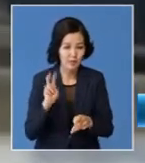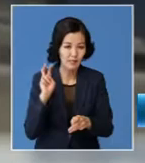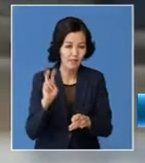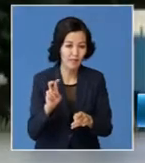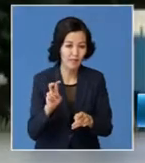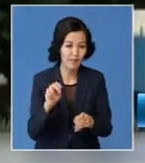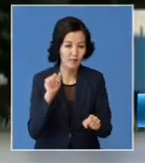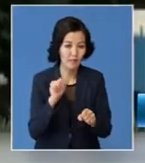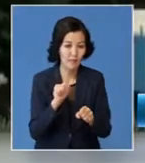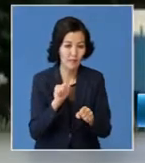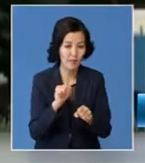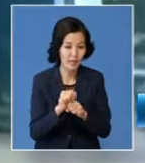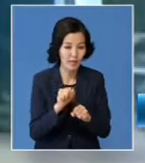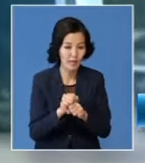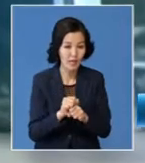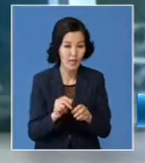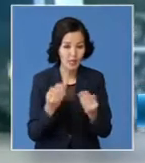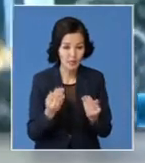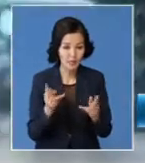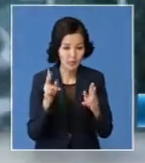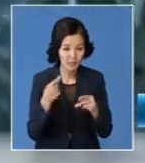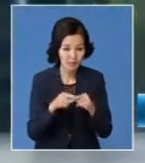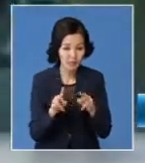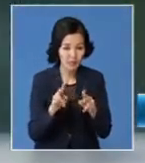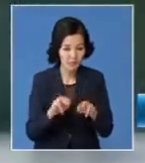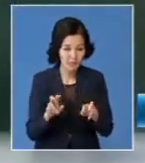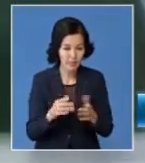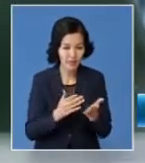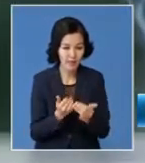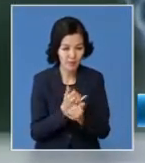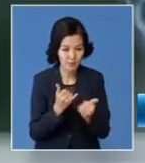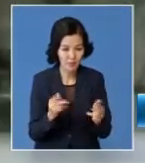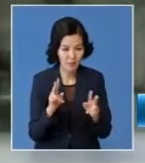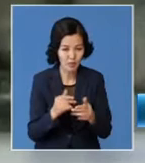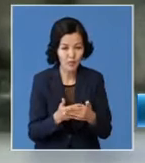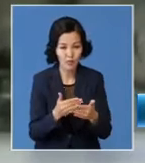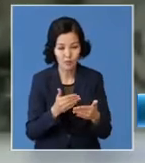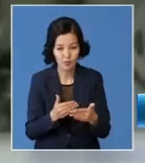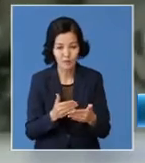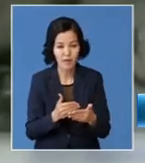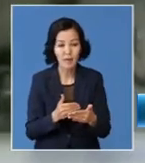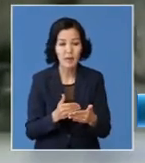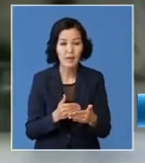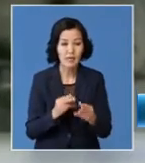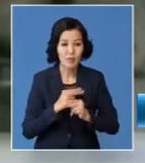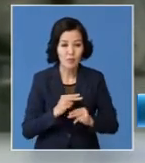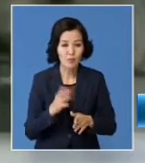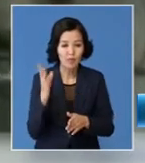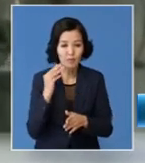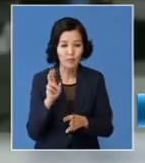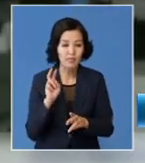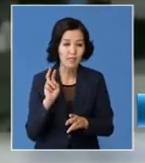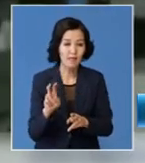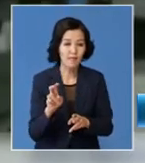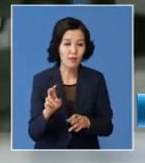парка, рельсовый транспорт еще проходит техническое обслуживание. Он пока не готов курсировать по маршрутам. Работа алматинских трамваев в